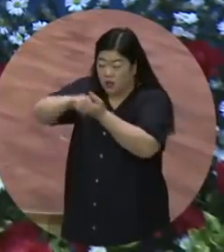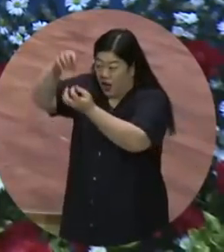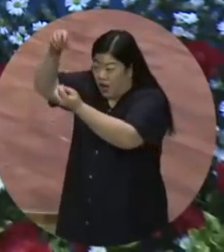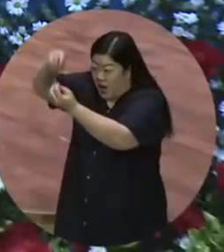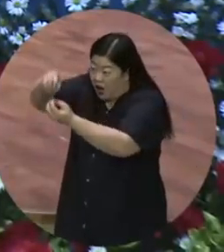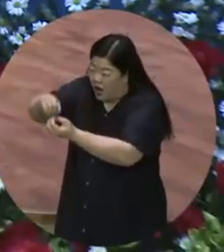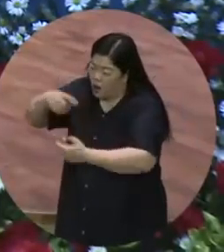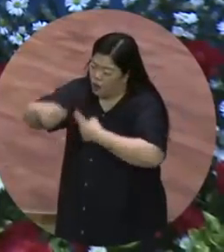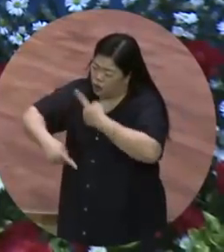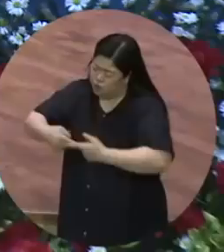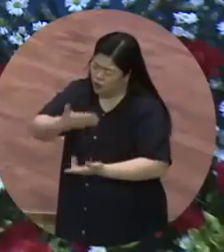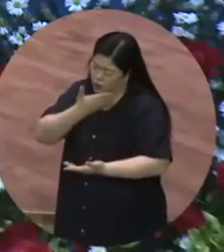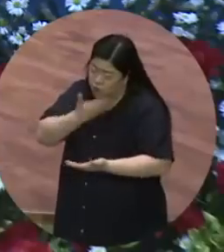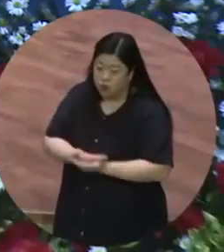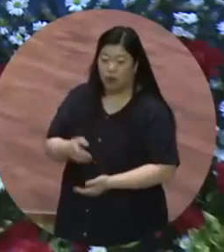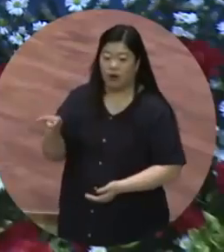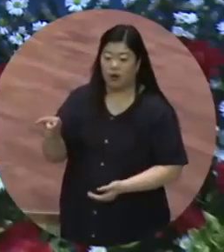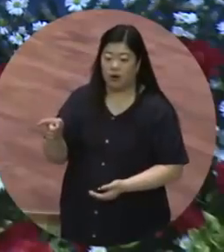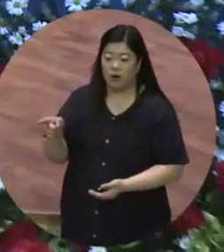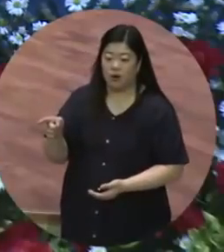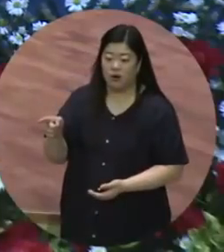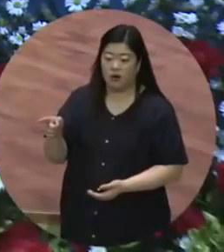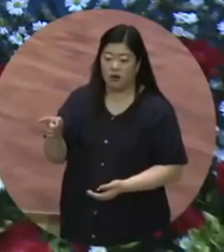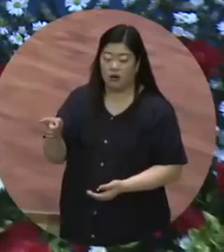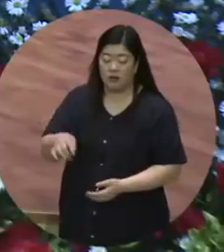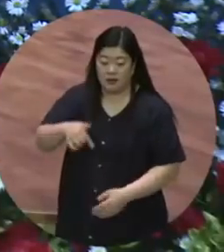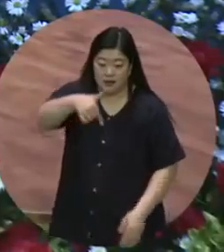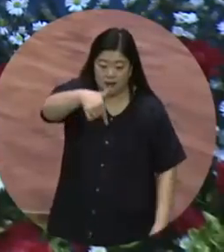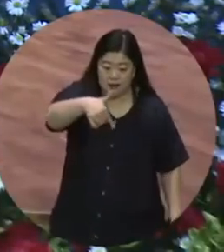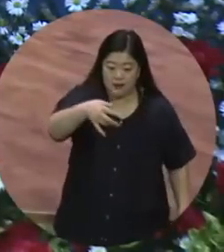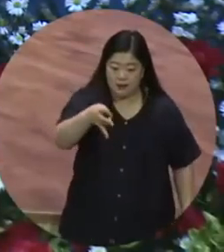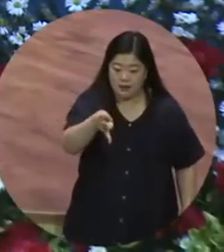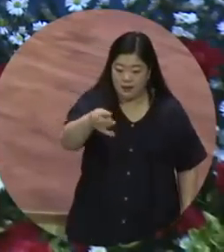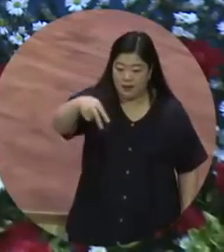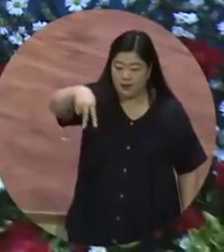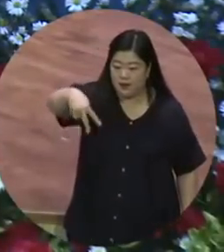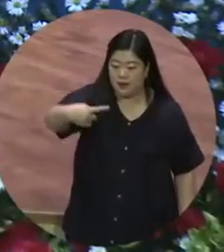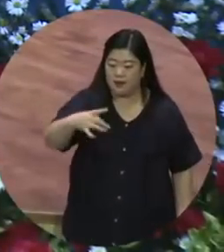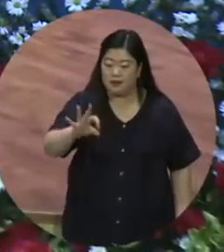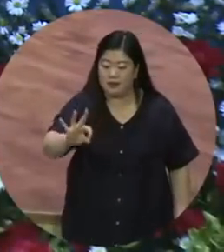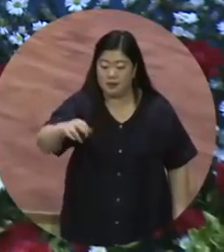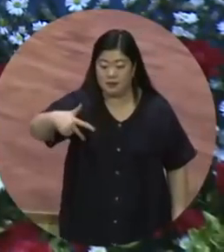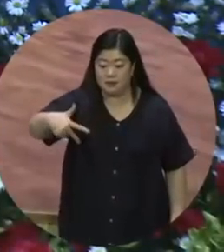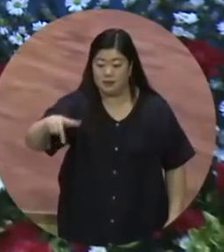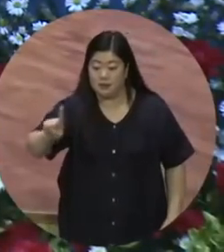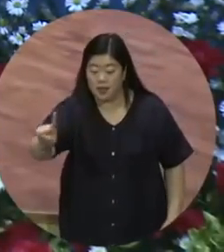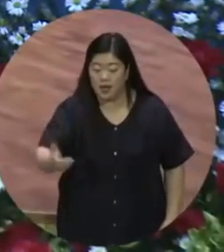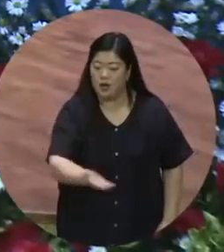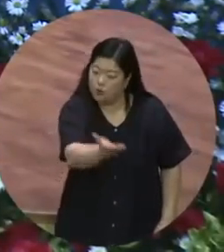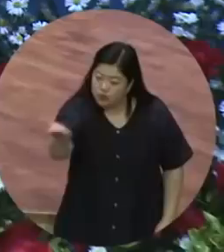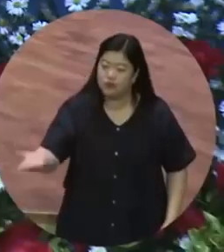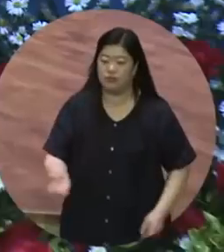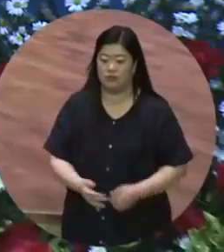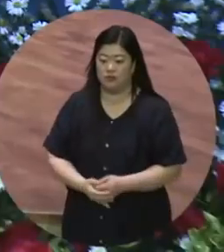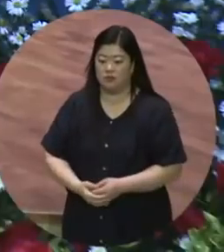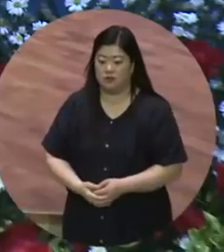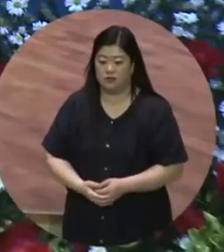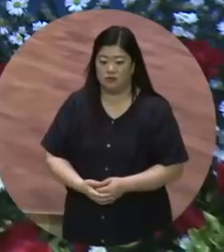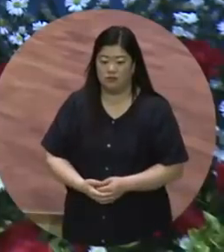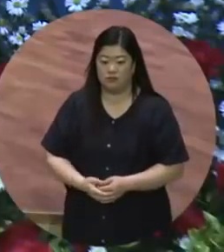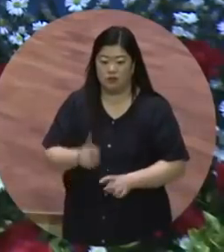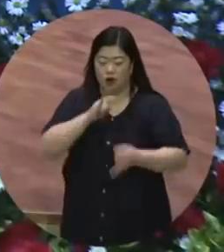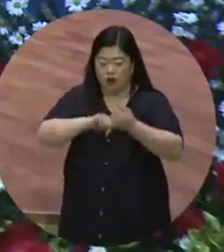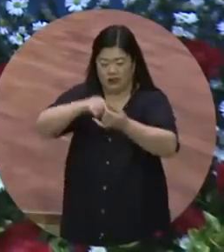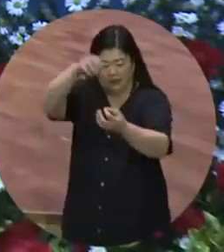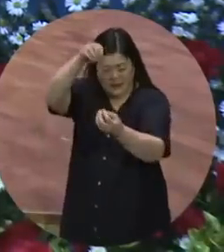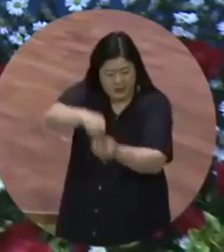말이에요. 여러분이 세계 살릴 언약 계승자라니까요. 가문은 말할 것도 없고 직장은 말할 것도 없고